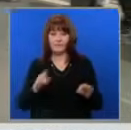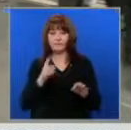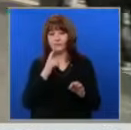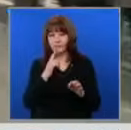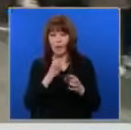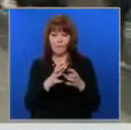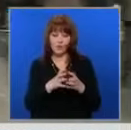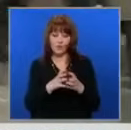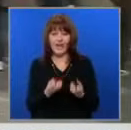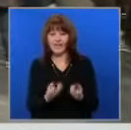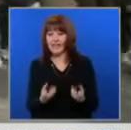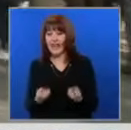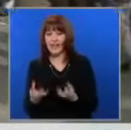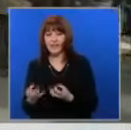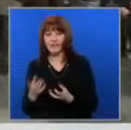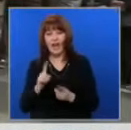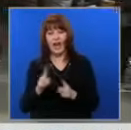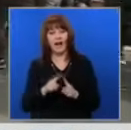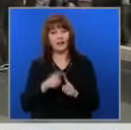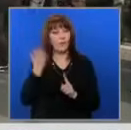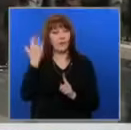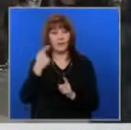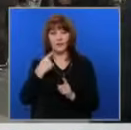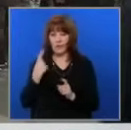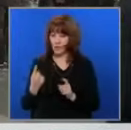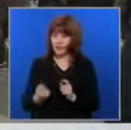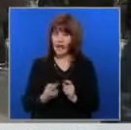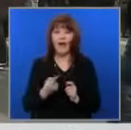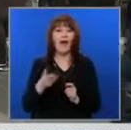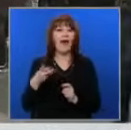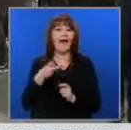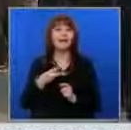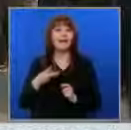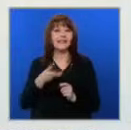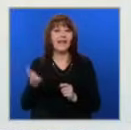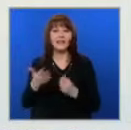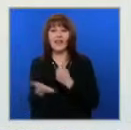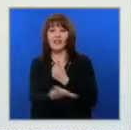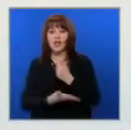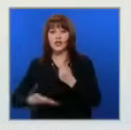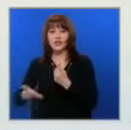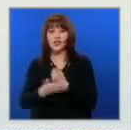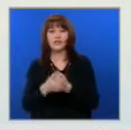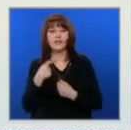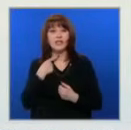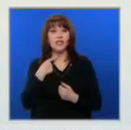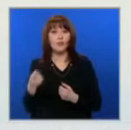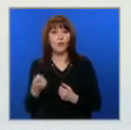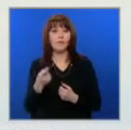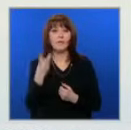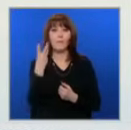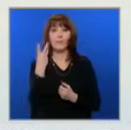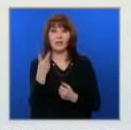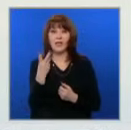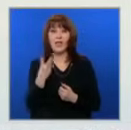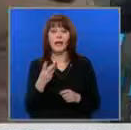или като миналата година, есента след жътва ще загубваме по 3. Защото